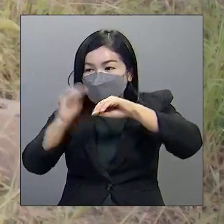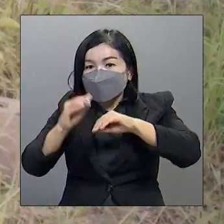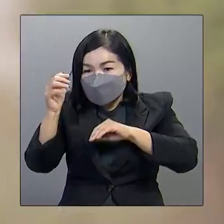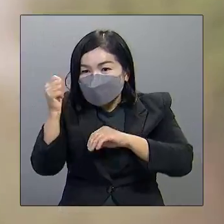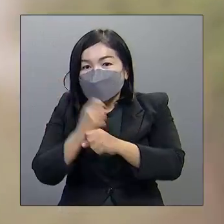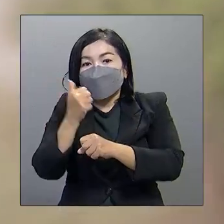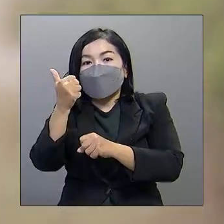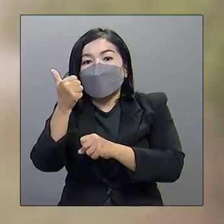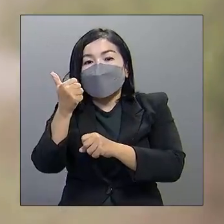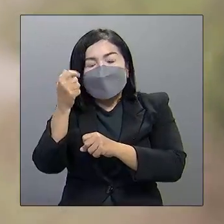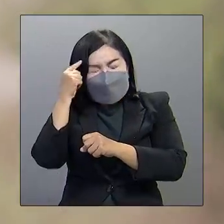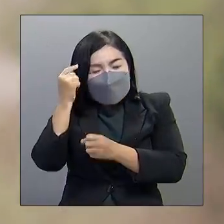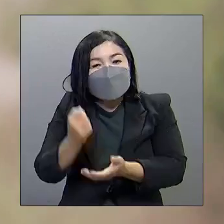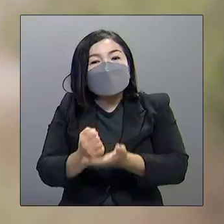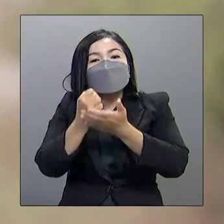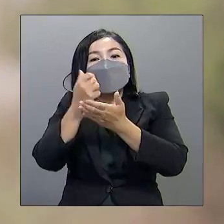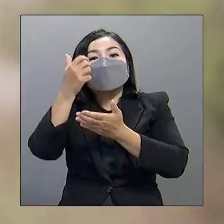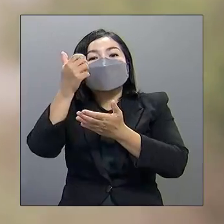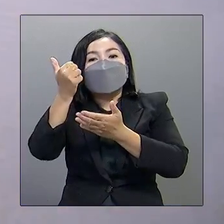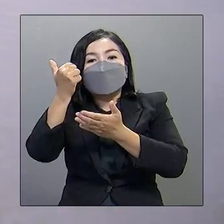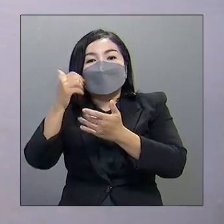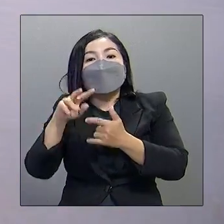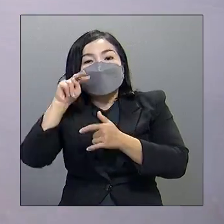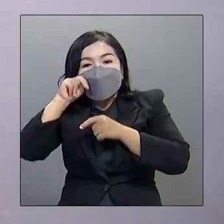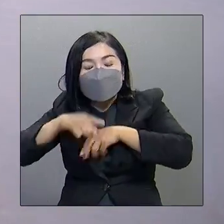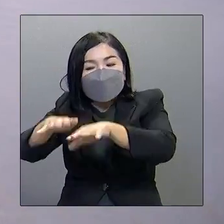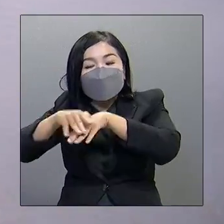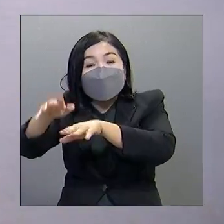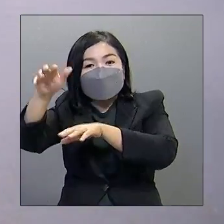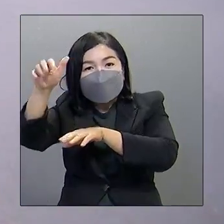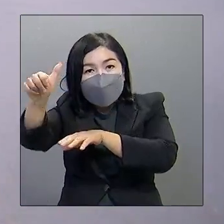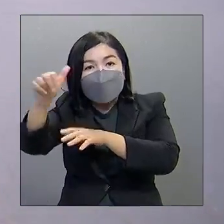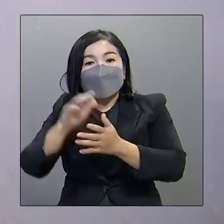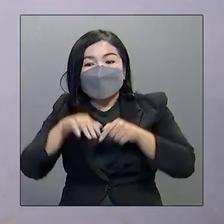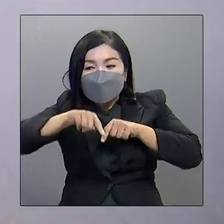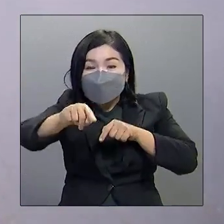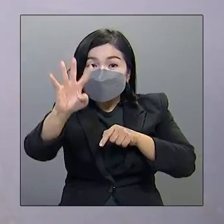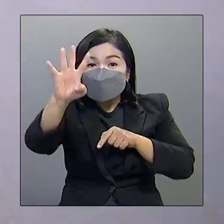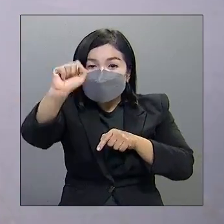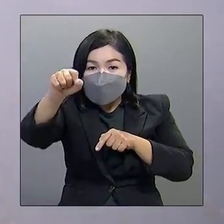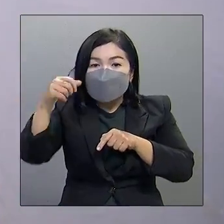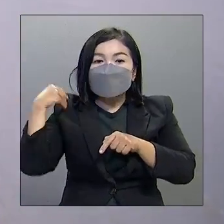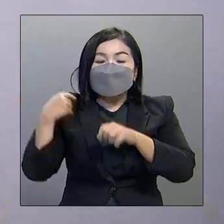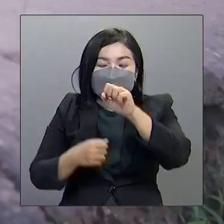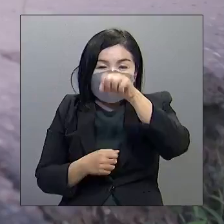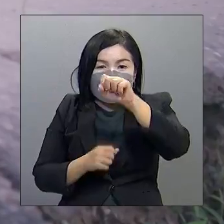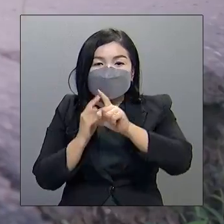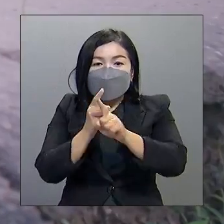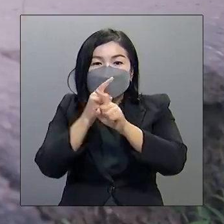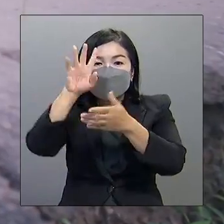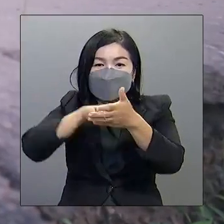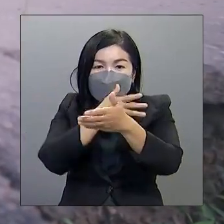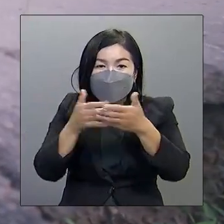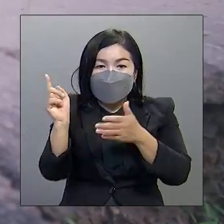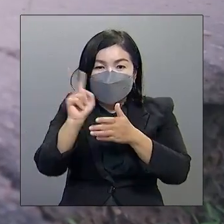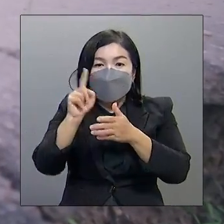เป็นสิ่งที่น่าจะช่วยให้คลองนี้ยังคงรับน้ำได ้ถ้าเฉพาะคลองนี้มีทั้งหมด4จุดใช่ไหม ใช่ครับคือตามมาตรการ13มาตรการที่ส